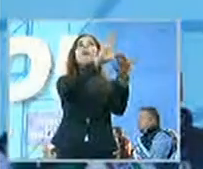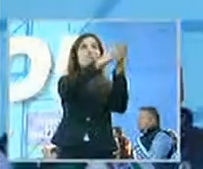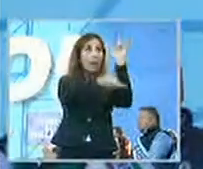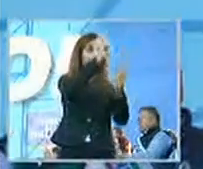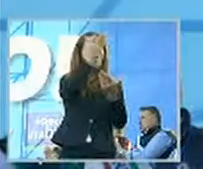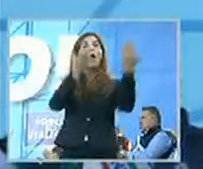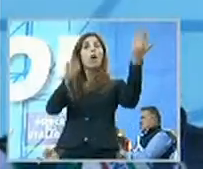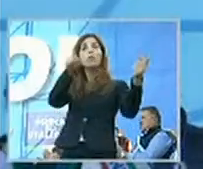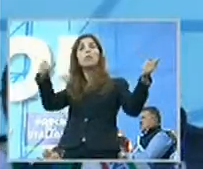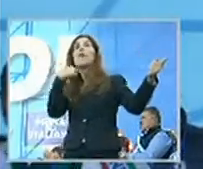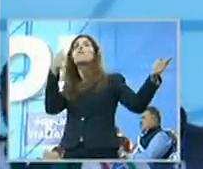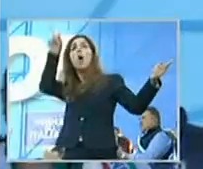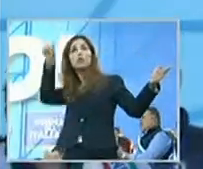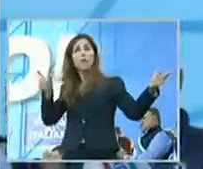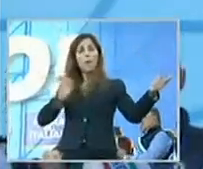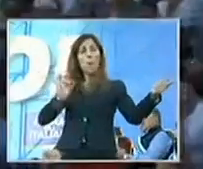poliziotto.